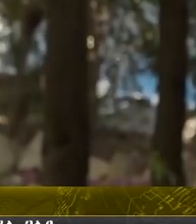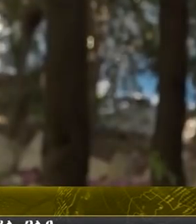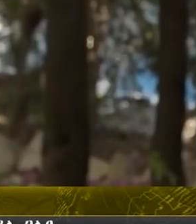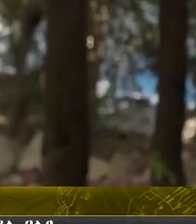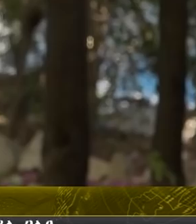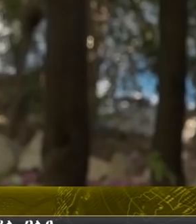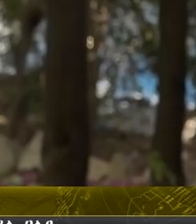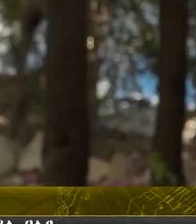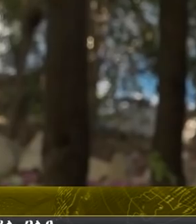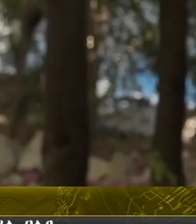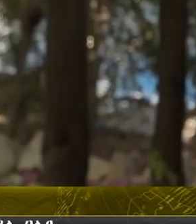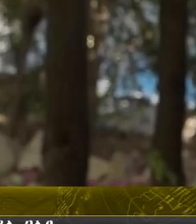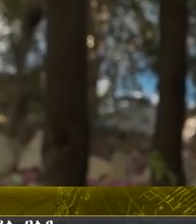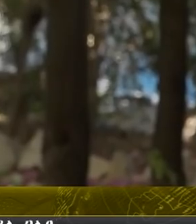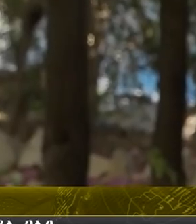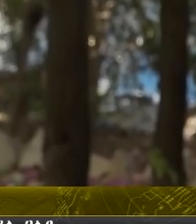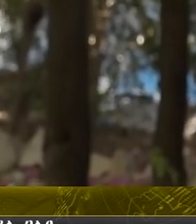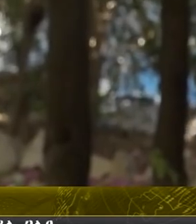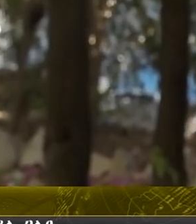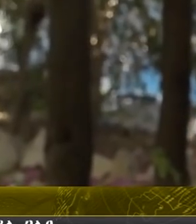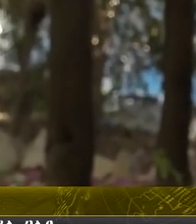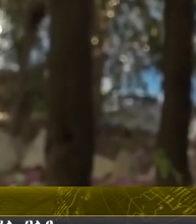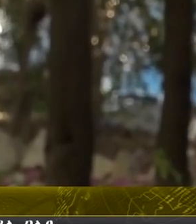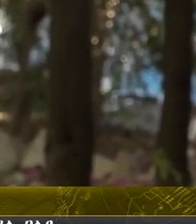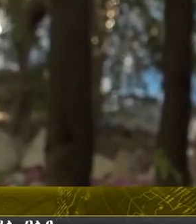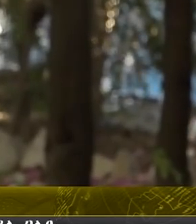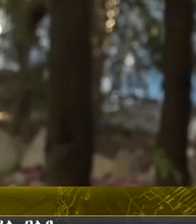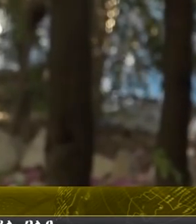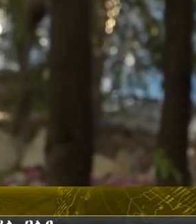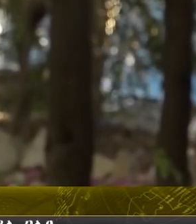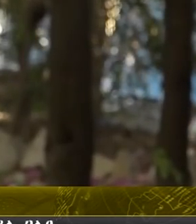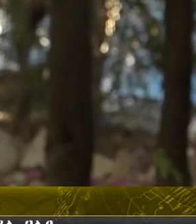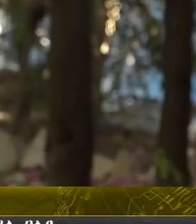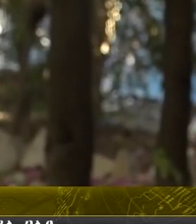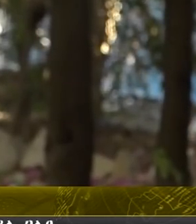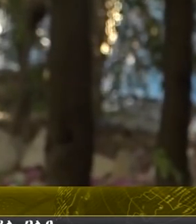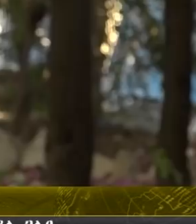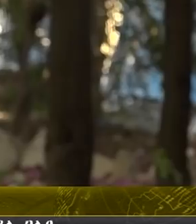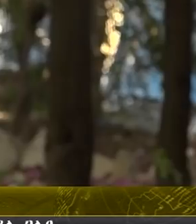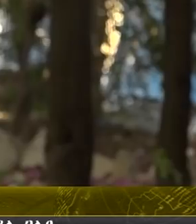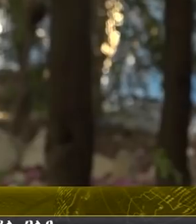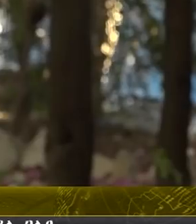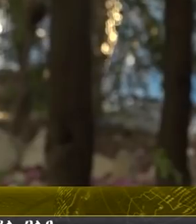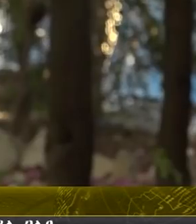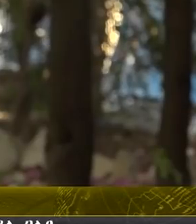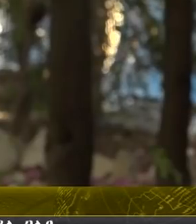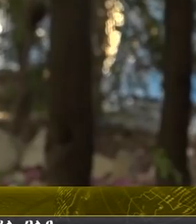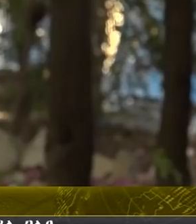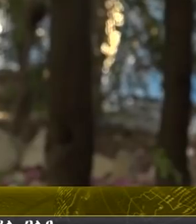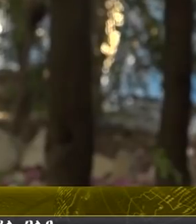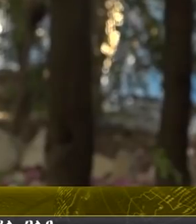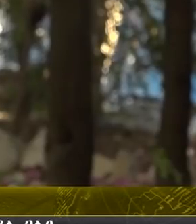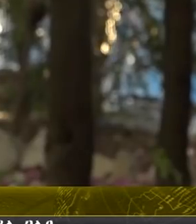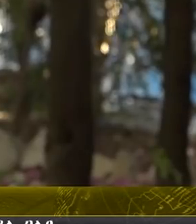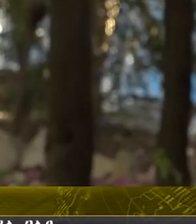9 ሃገራት ተሳቲፈን ሳልሳይ ደረጃ ኢና ሒዝና ወፂና ና ኢስት ኣፍሪካ እዩ